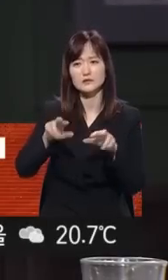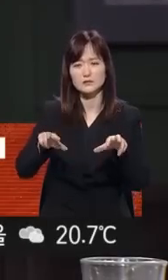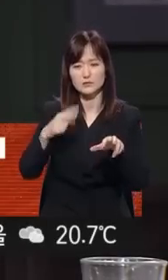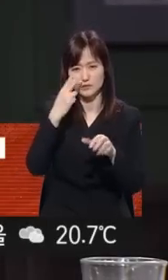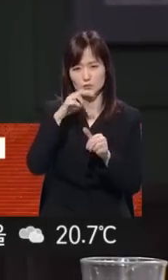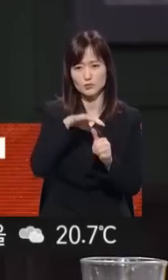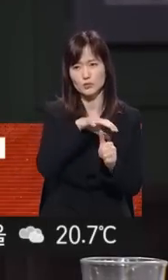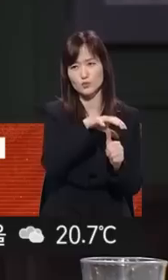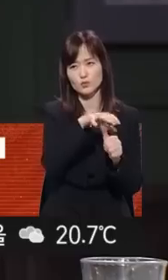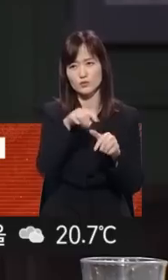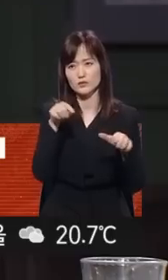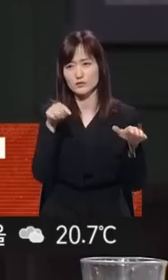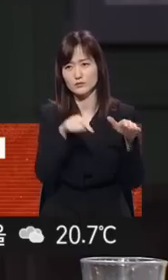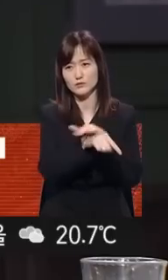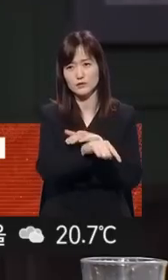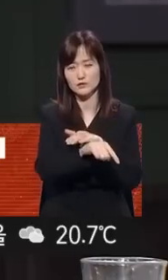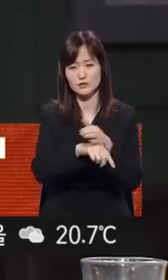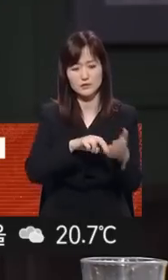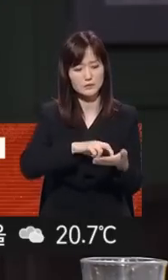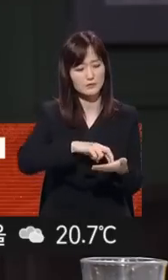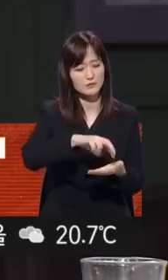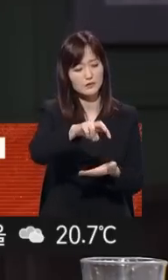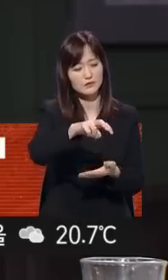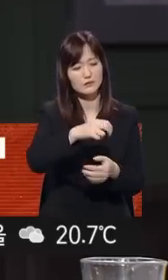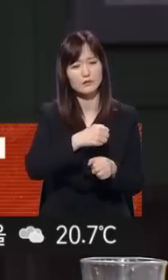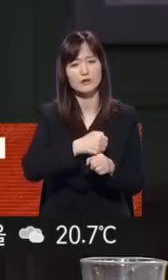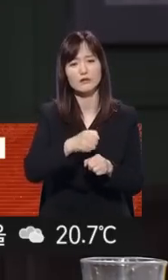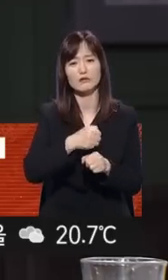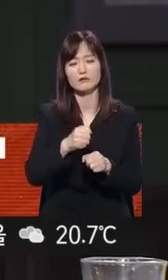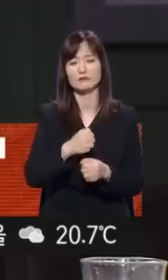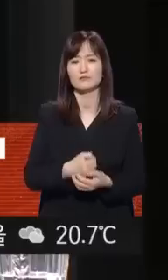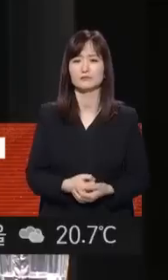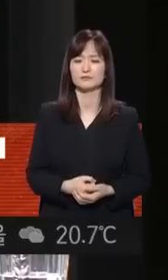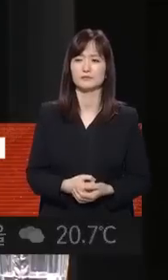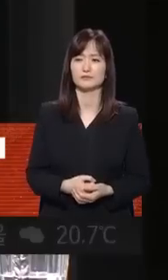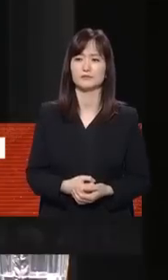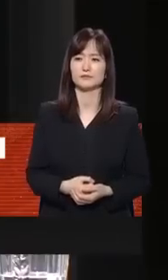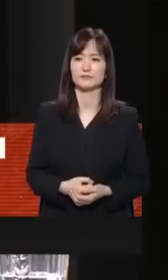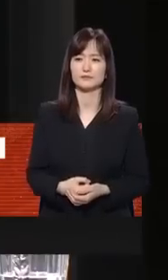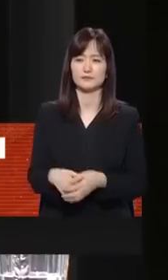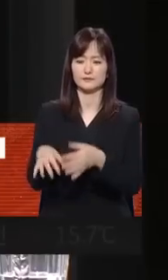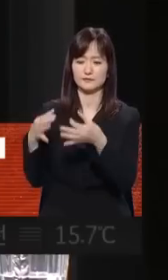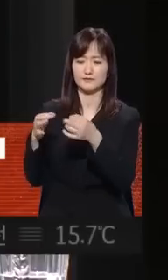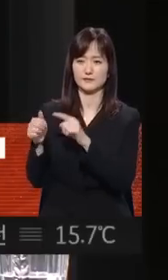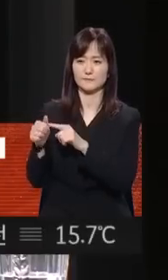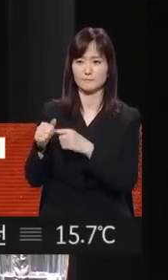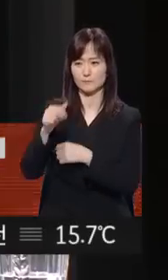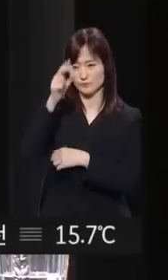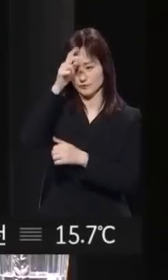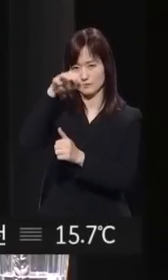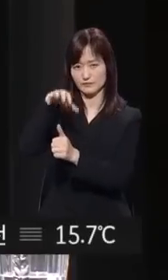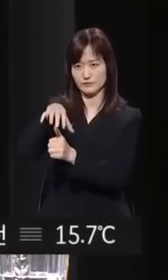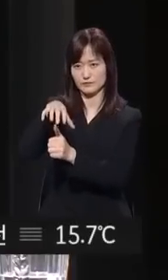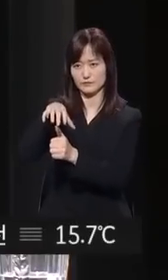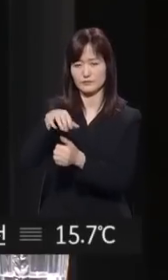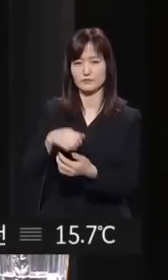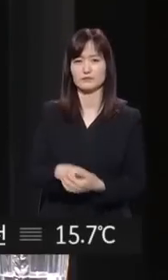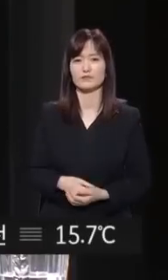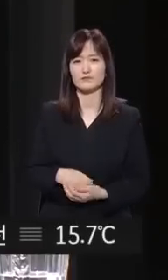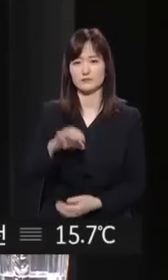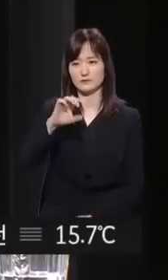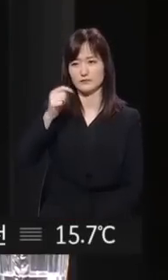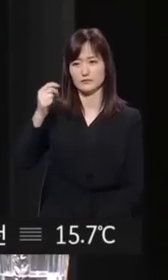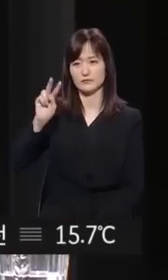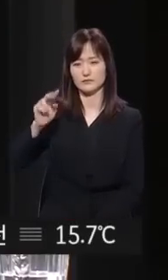받아라 이런 문자 메시지가 황당할 뿐이다 이렇게 전했습니다 결국 저 가해자 김씨 경찰의 구속됐습니다 cctv 영상 덕분에